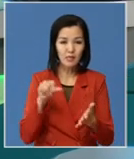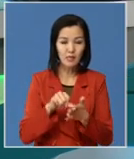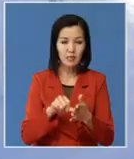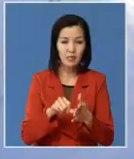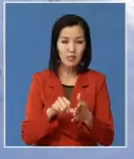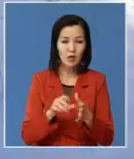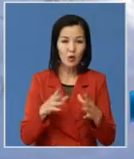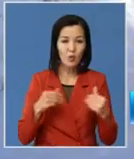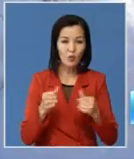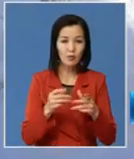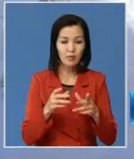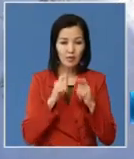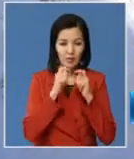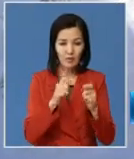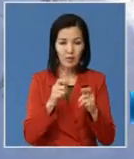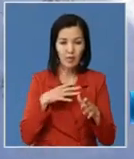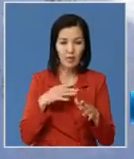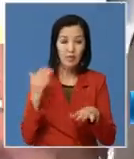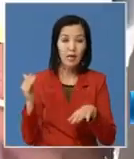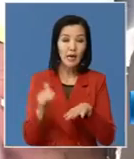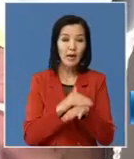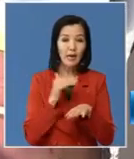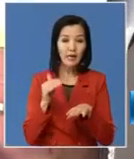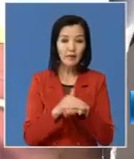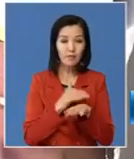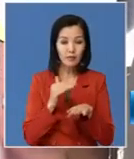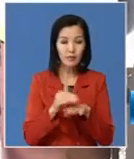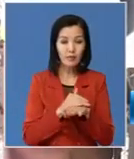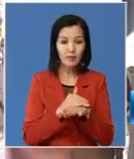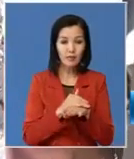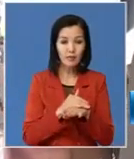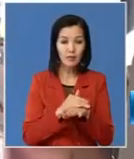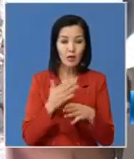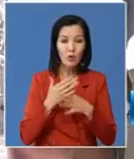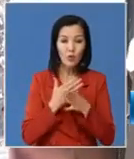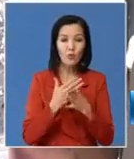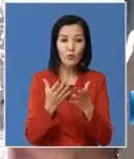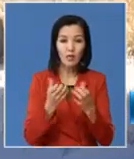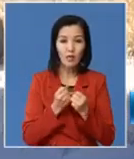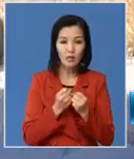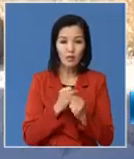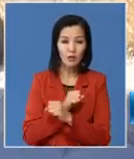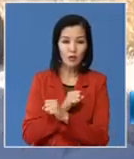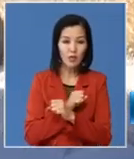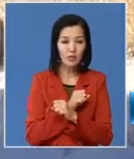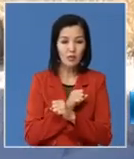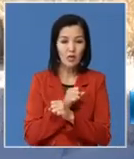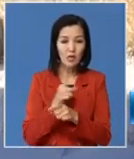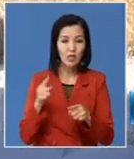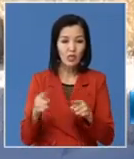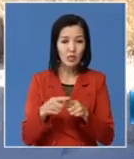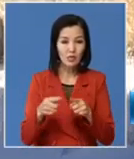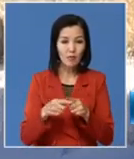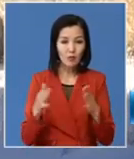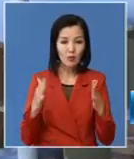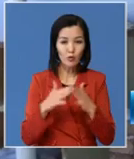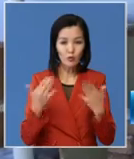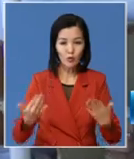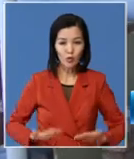бастысы менің ең жақын жолдастарым Жетісуда. Сол себептен Жетісу маған туған жерім болмаса да, туған